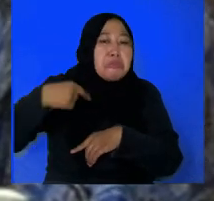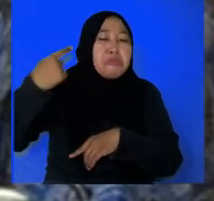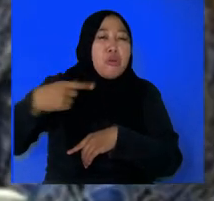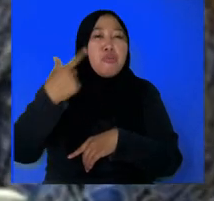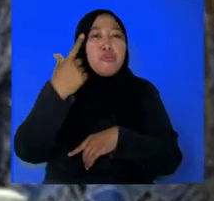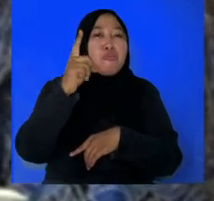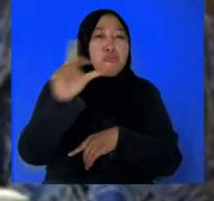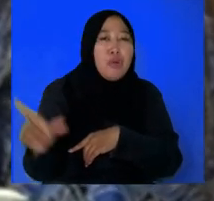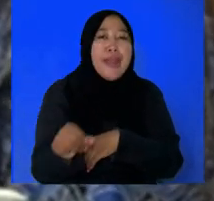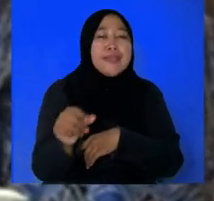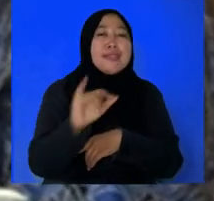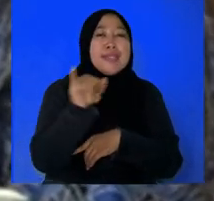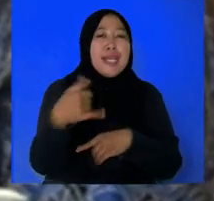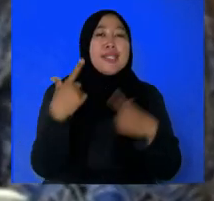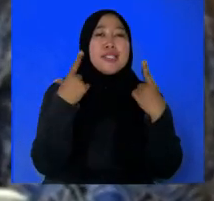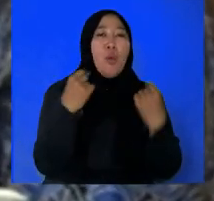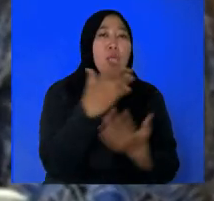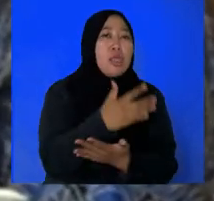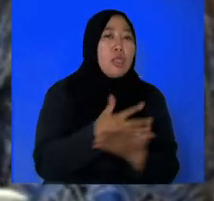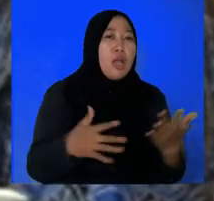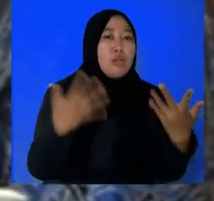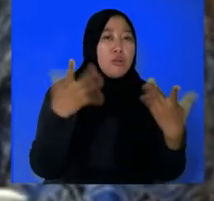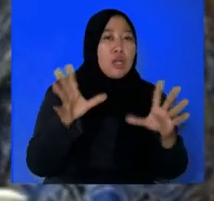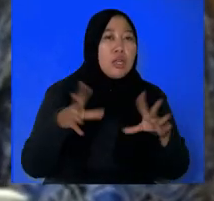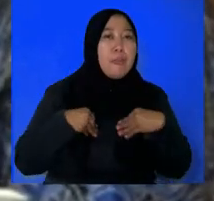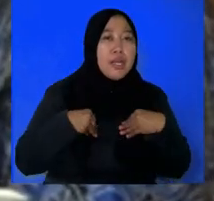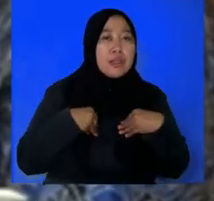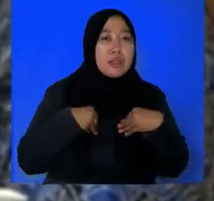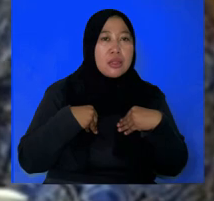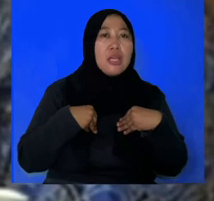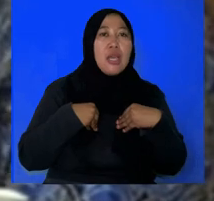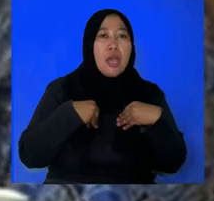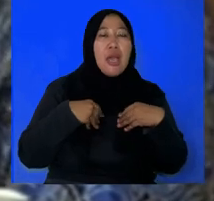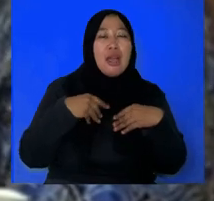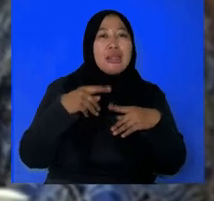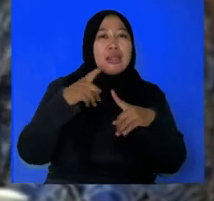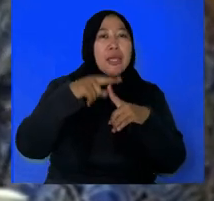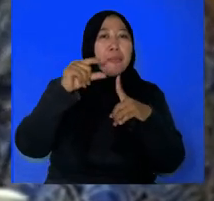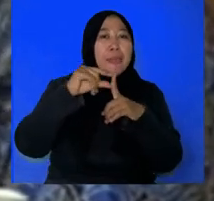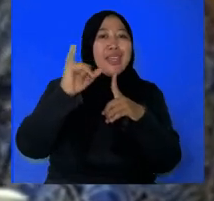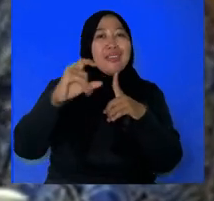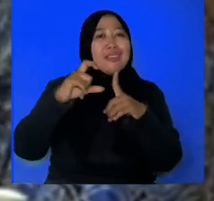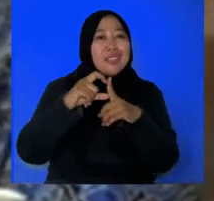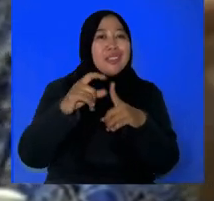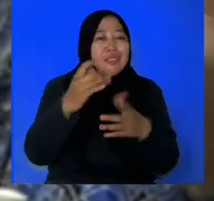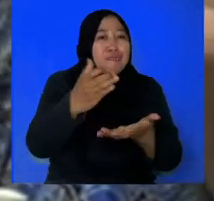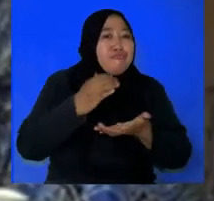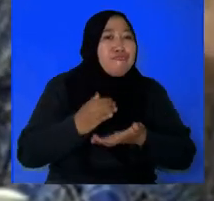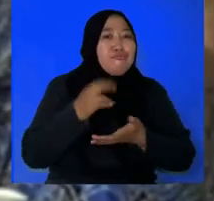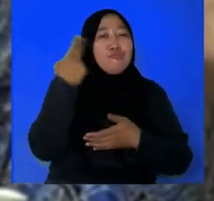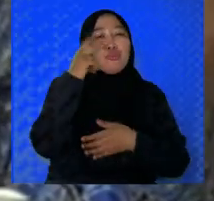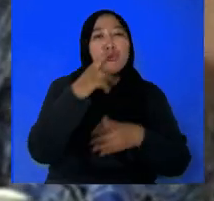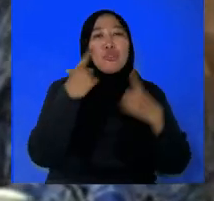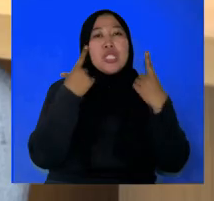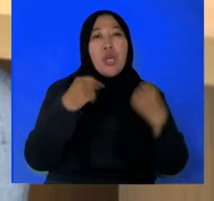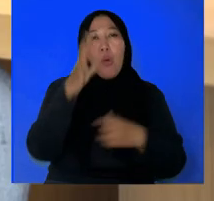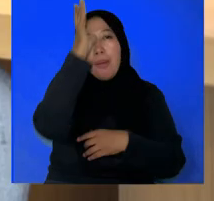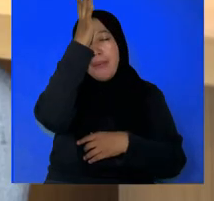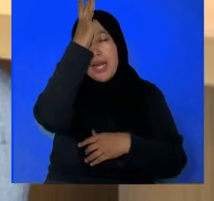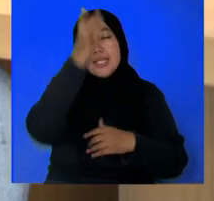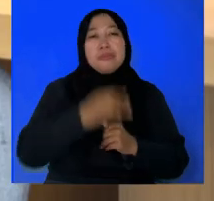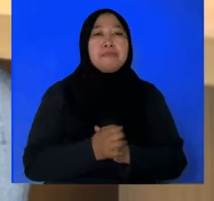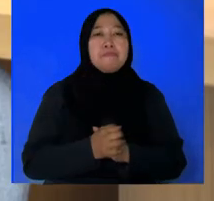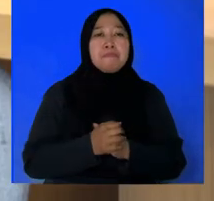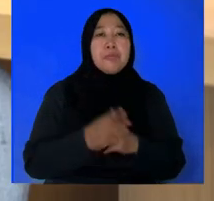gitu. Jadi Jawa Tengah mendapatkan PPID UN ya untuk Jawa dan Bali.